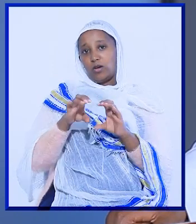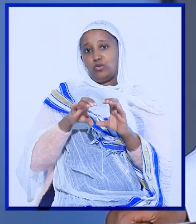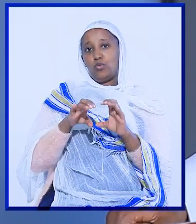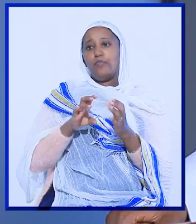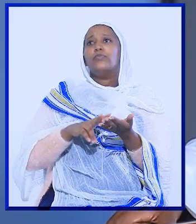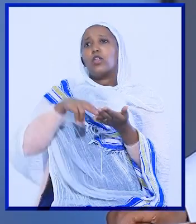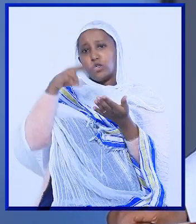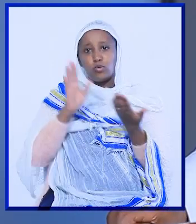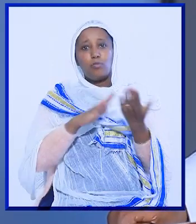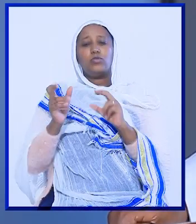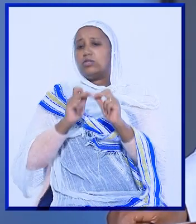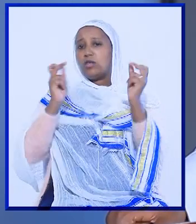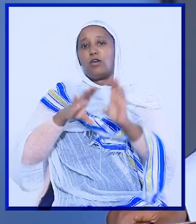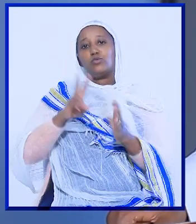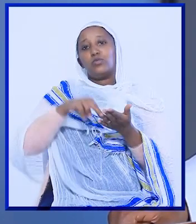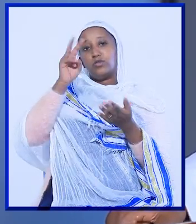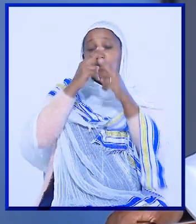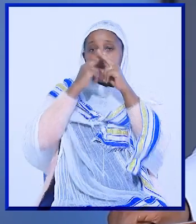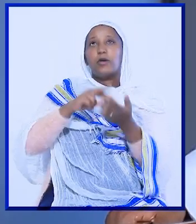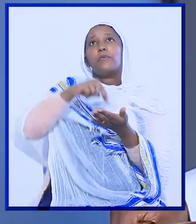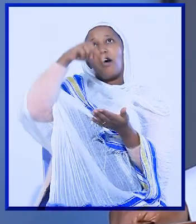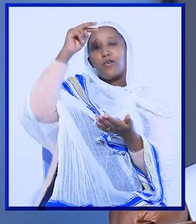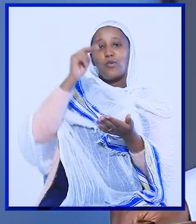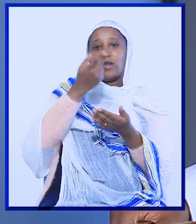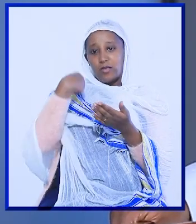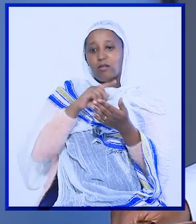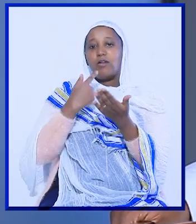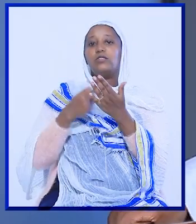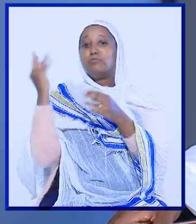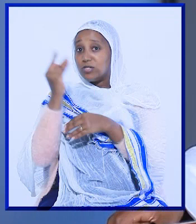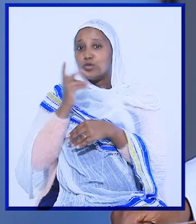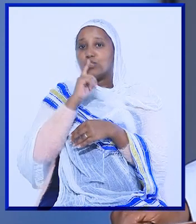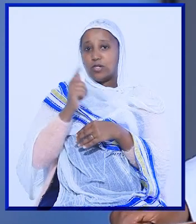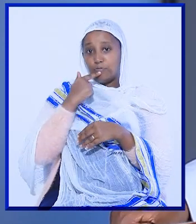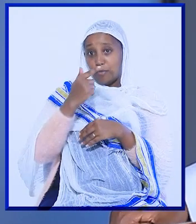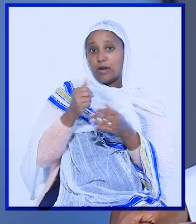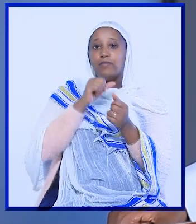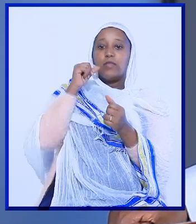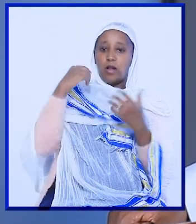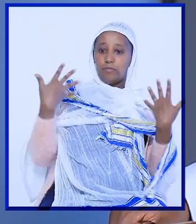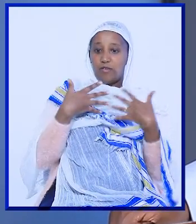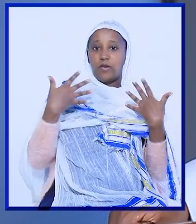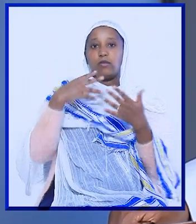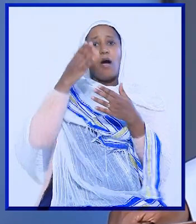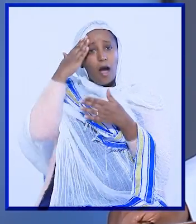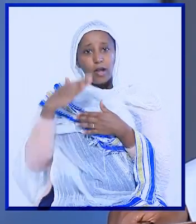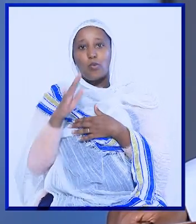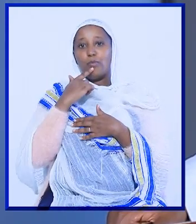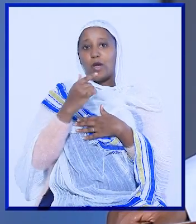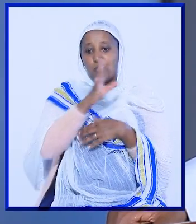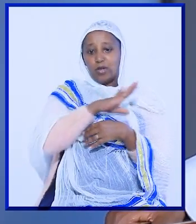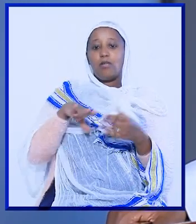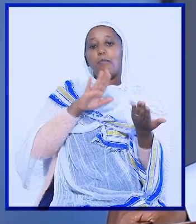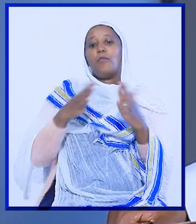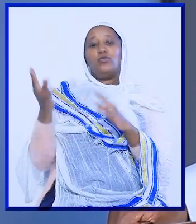አይሁድን እንዳሳፈራቸው ተነስቷል፣ ሞትን ድል አድርጎ ተነስቷል፣ በክብር ወደ ሰማይ አድርጓል፣ እኛ ለዚህ አይነ ምስክሮች ነን በማለት ትላንትና